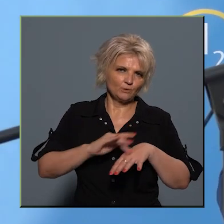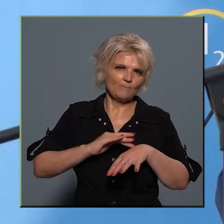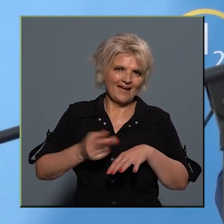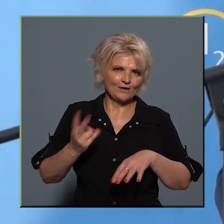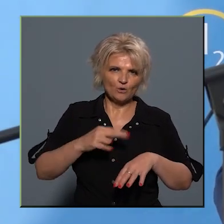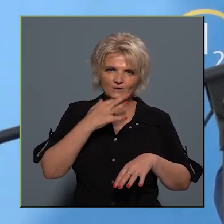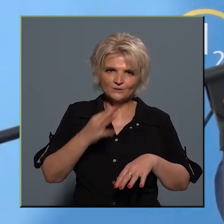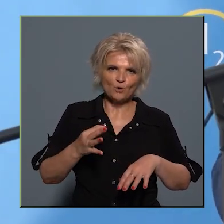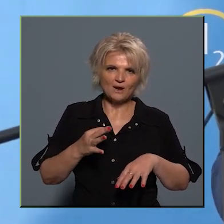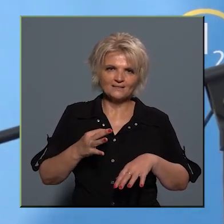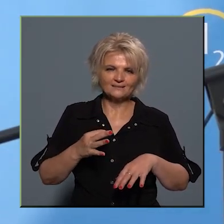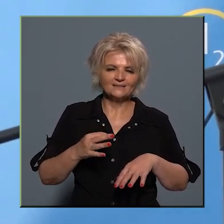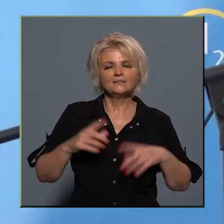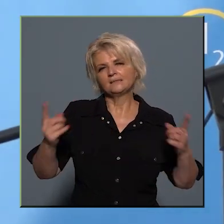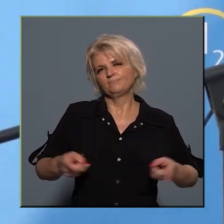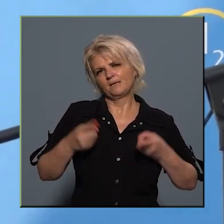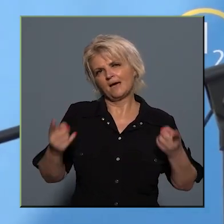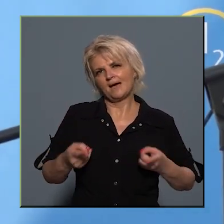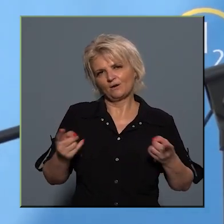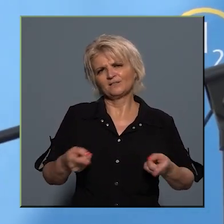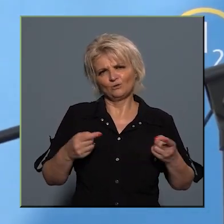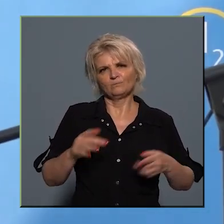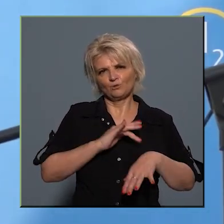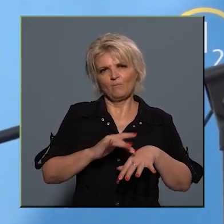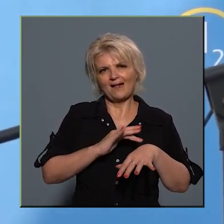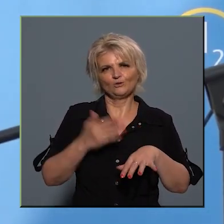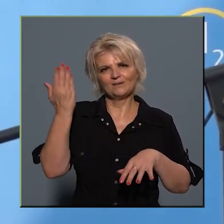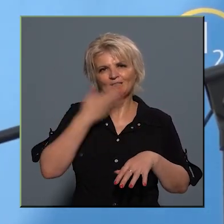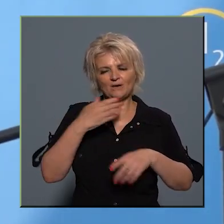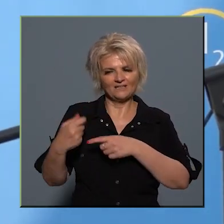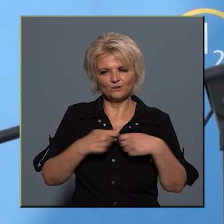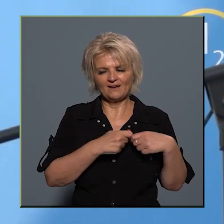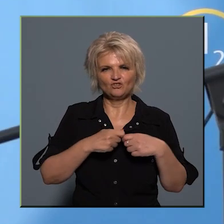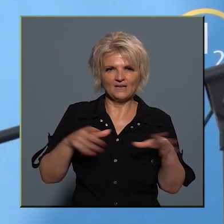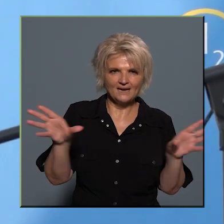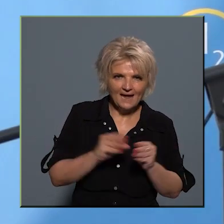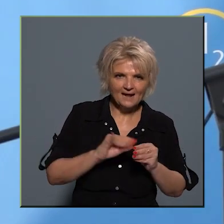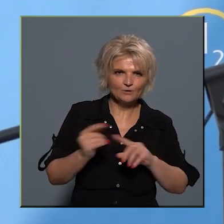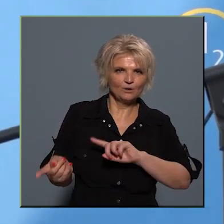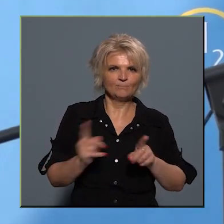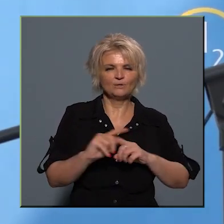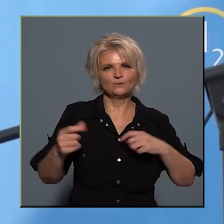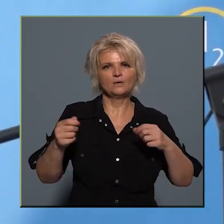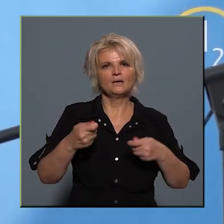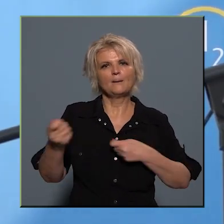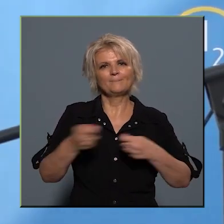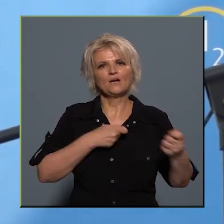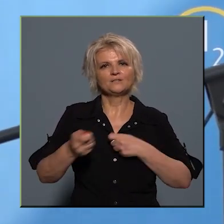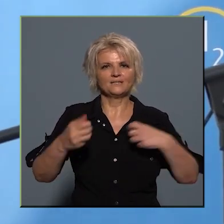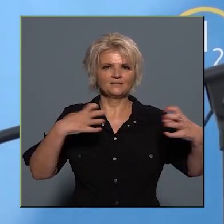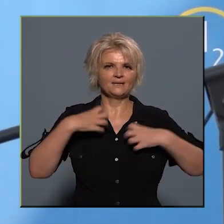talán lehet azt mondani, hogy PR akciót próbáltunk mind a Hidrogén Szövetséggel, mind a különböző piaci szereplőkkel